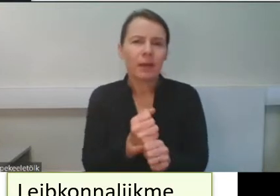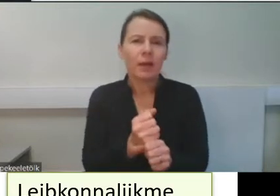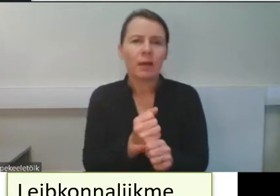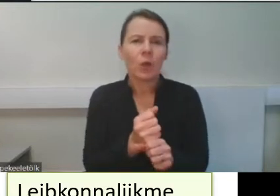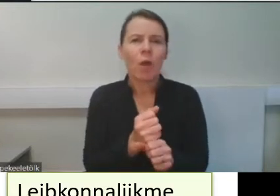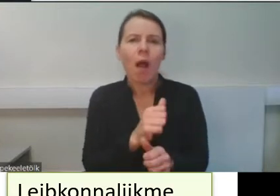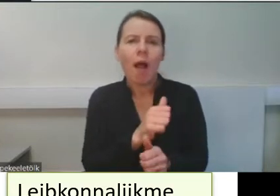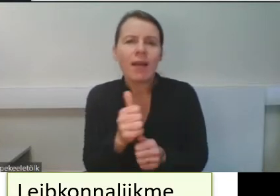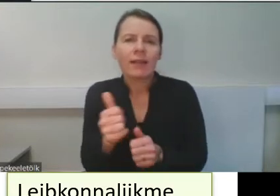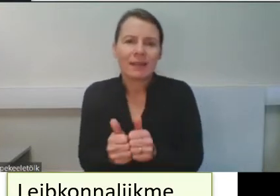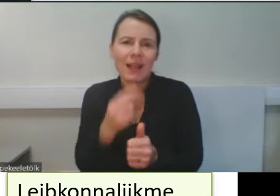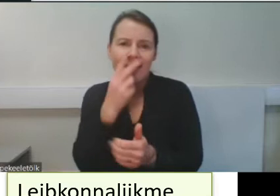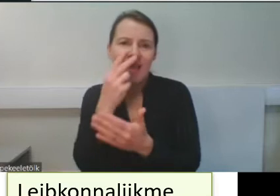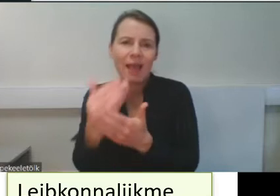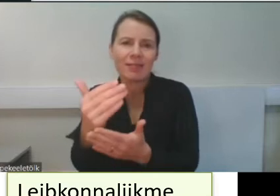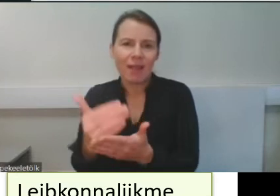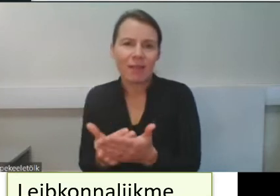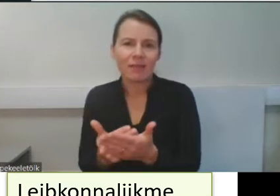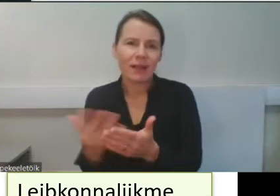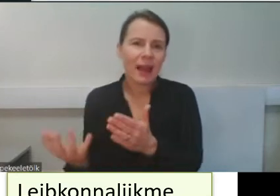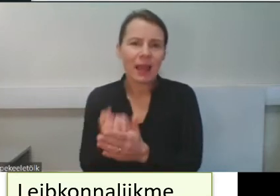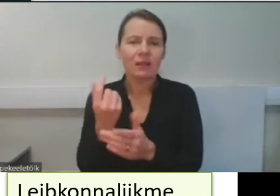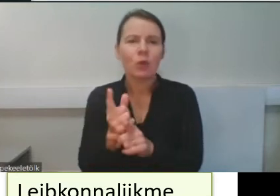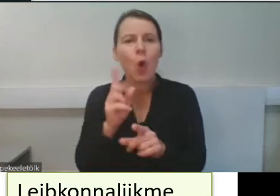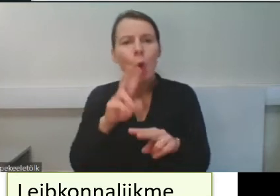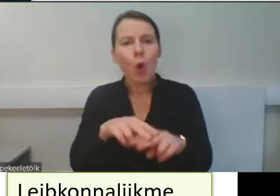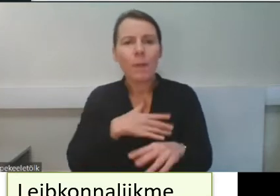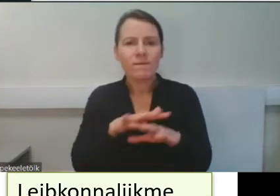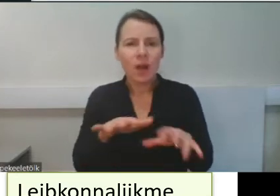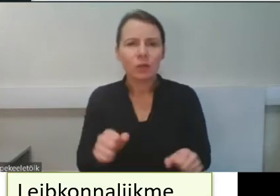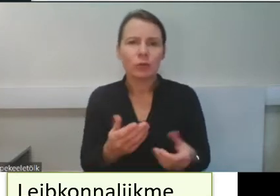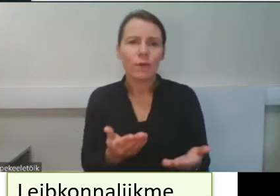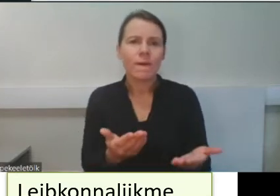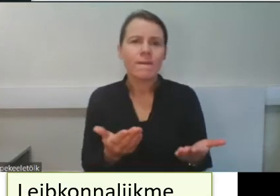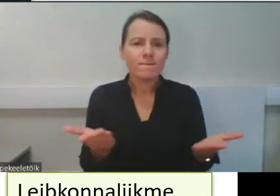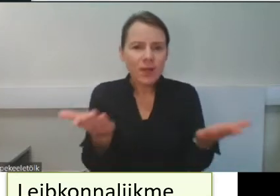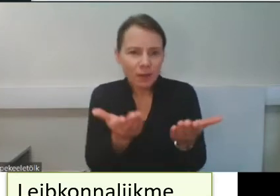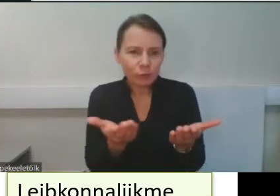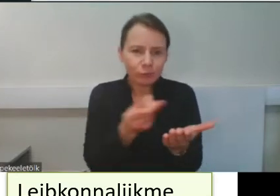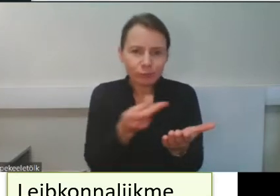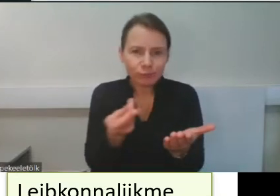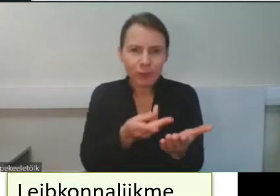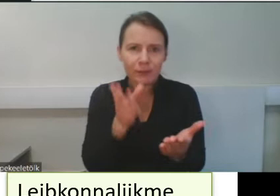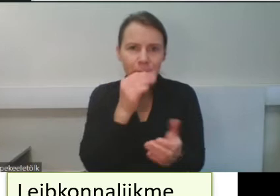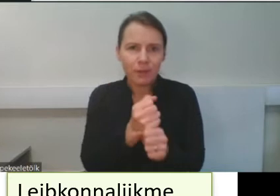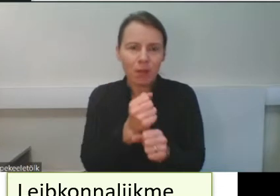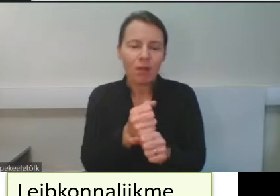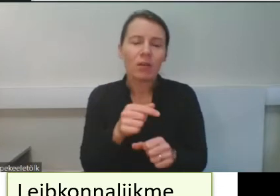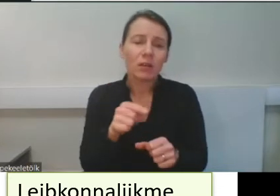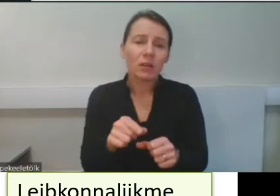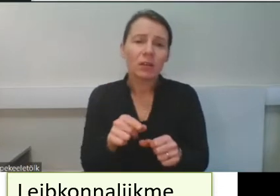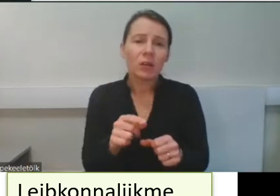Alati ei saa minna siit uuringuandmetest väga detaili, et nad on uuringuandmed ja tihtilugu ei saa vaadata